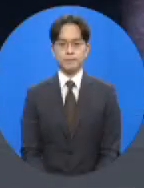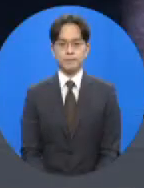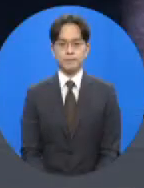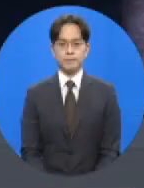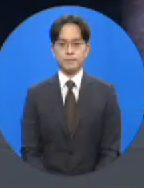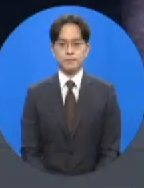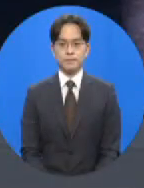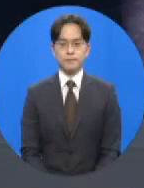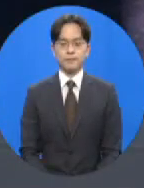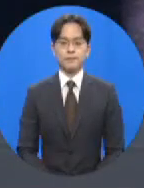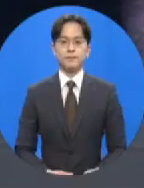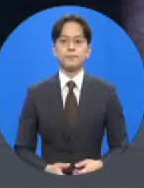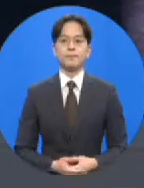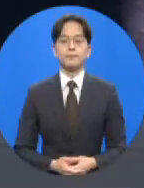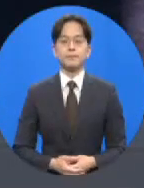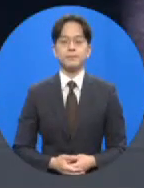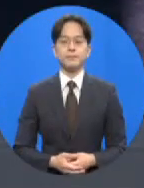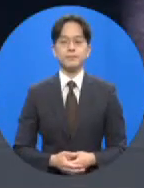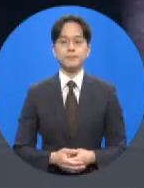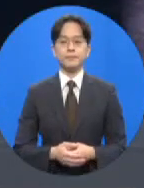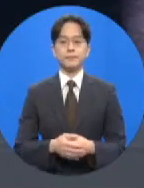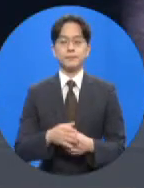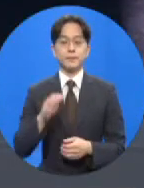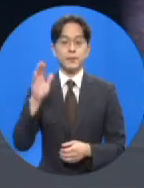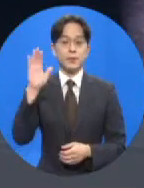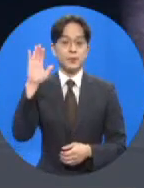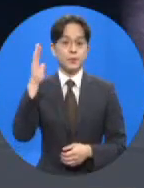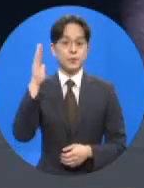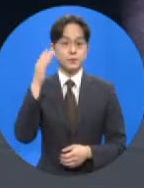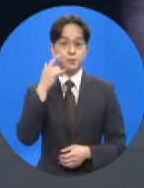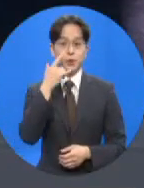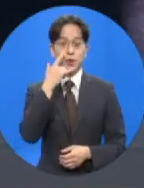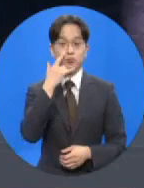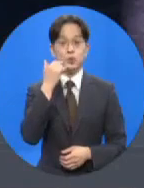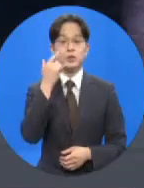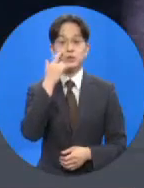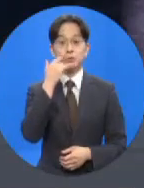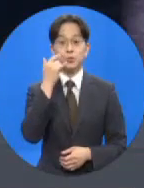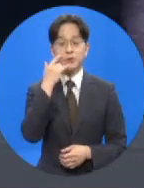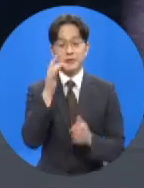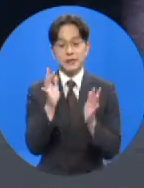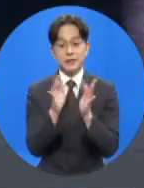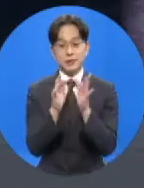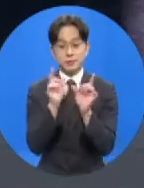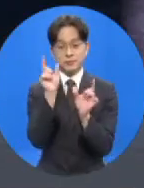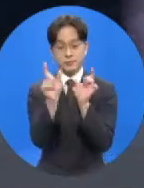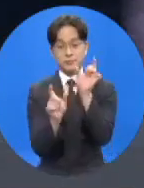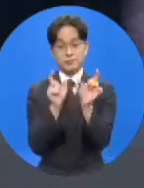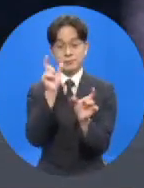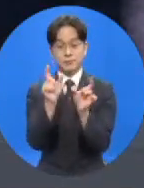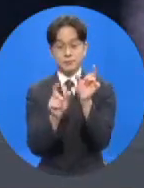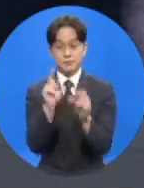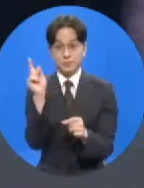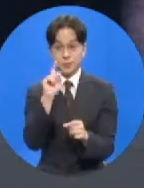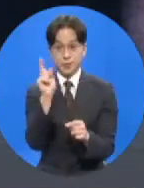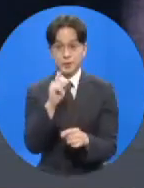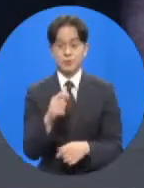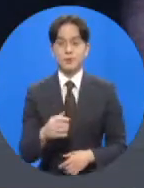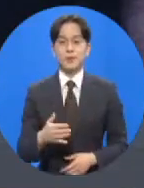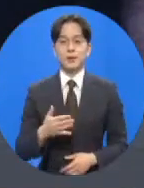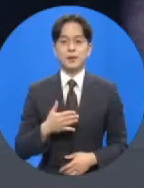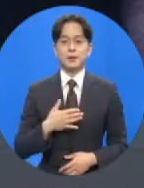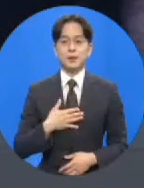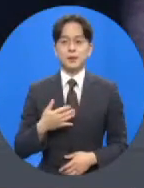코로나19로 힘든 시간을 보내고 있는 요즘 학부모들 사이에서 화제가 된 글들이 있습니다. 아이가 등교